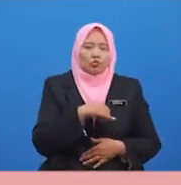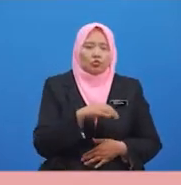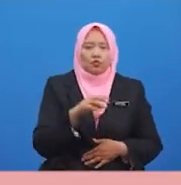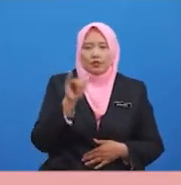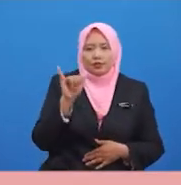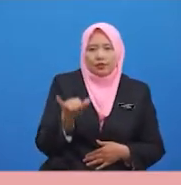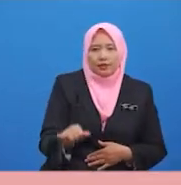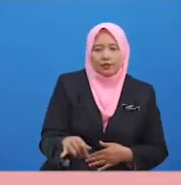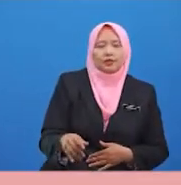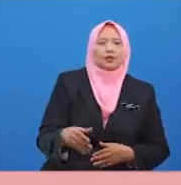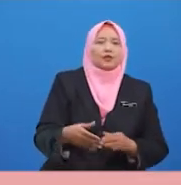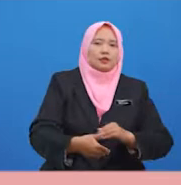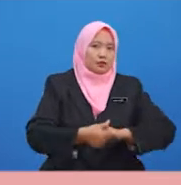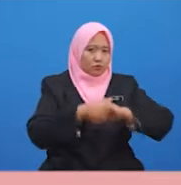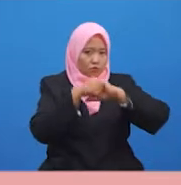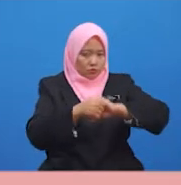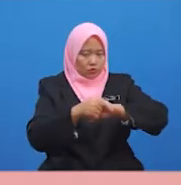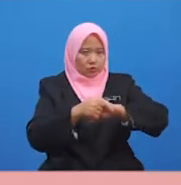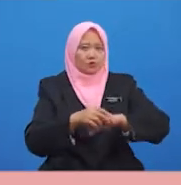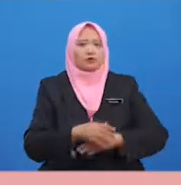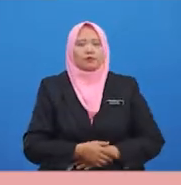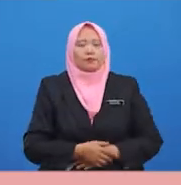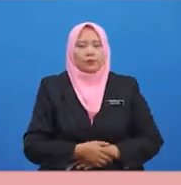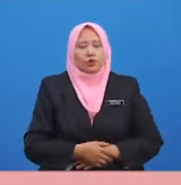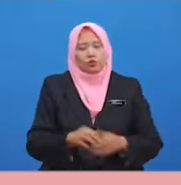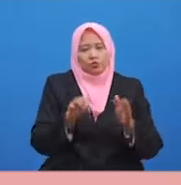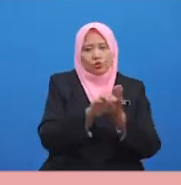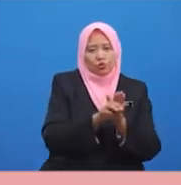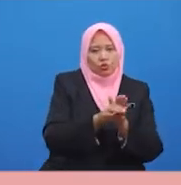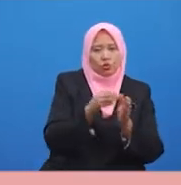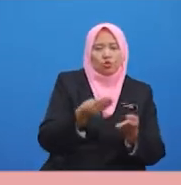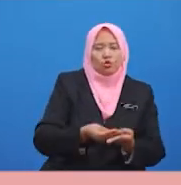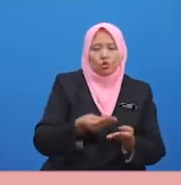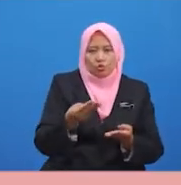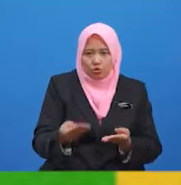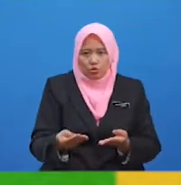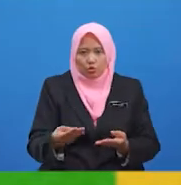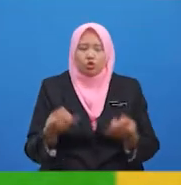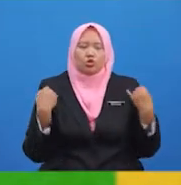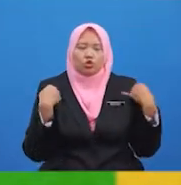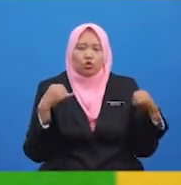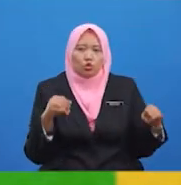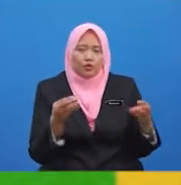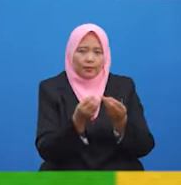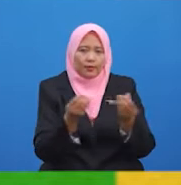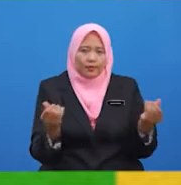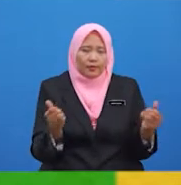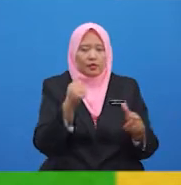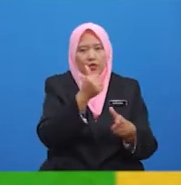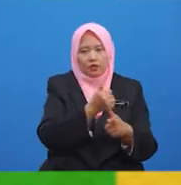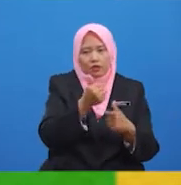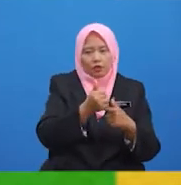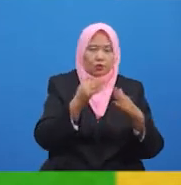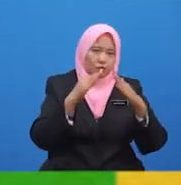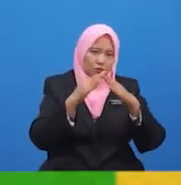kita, terutama dalam penjualan tanah atau rumah. Baiklah murid-murid,